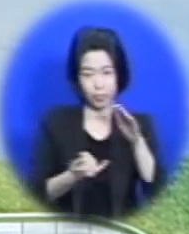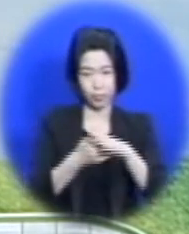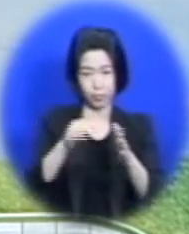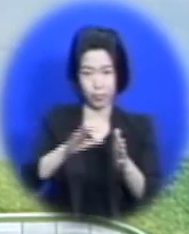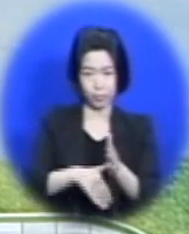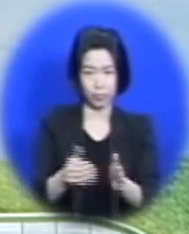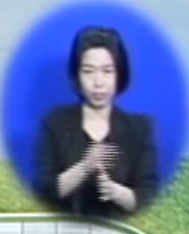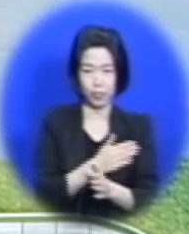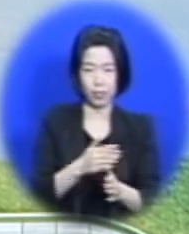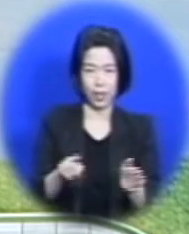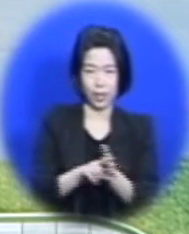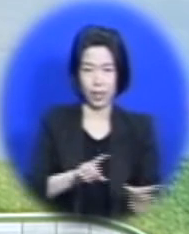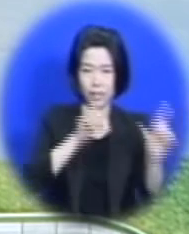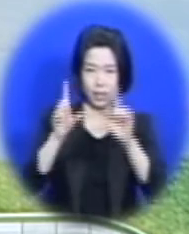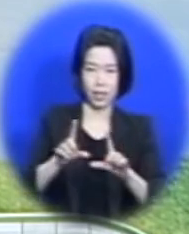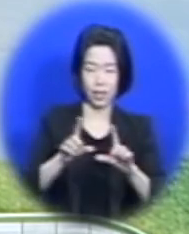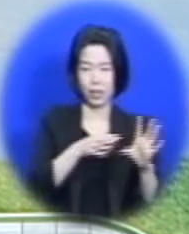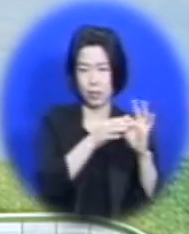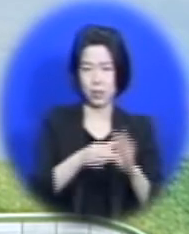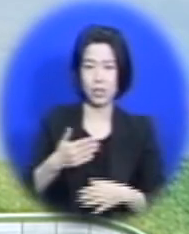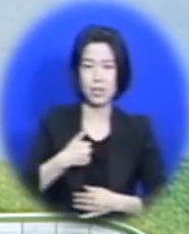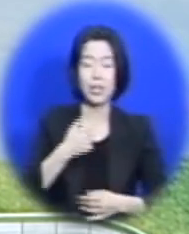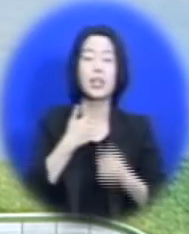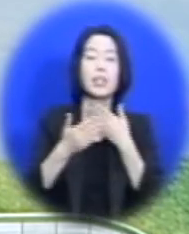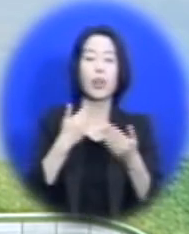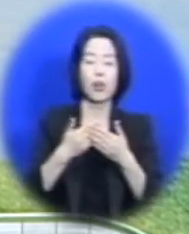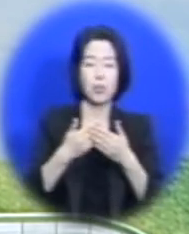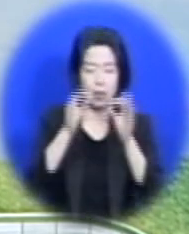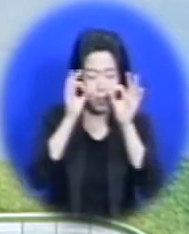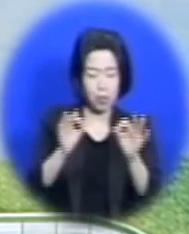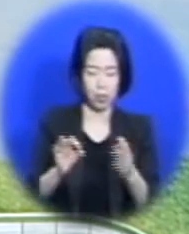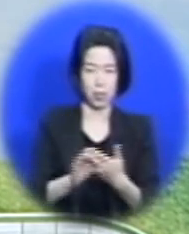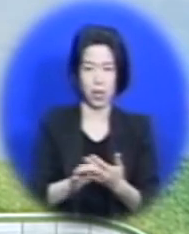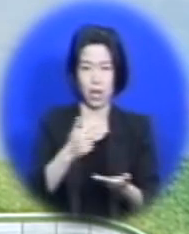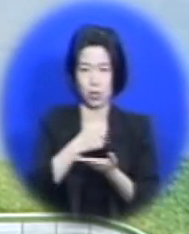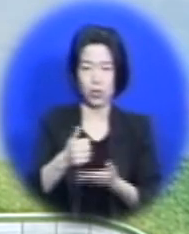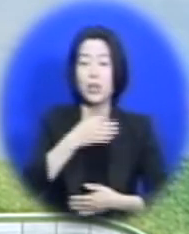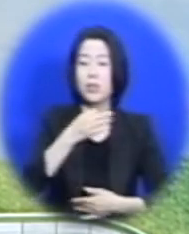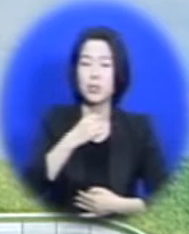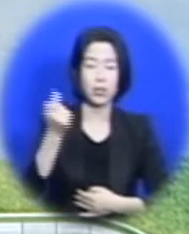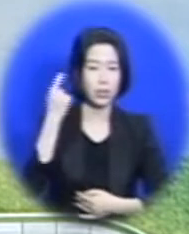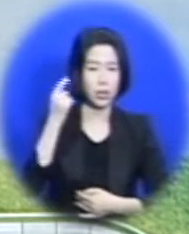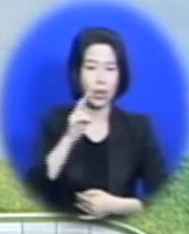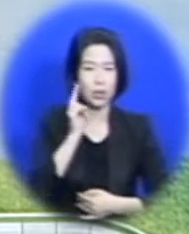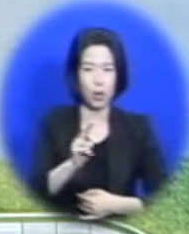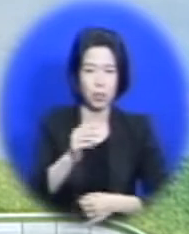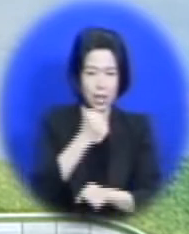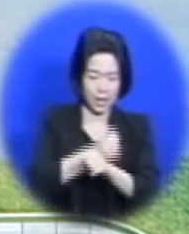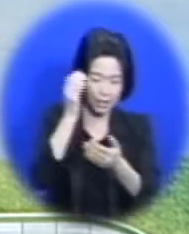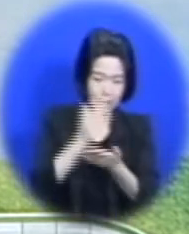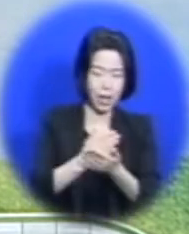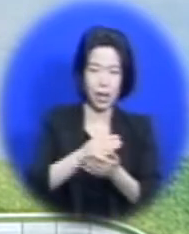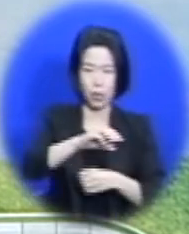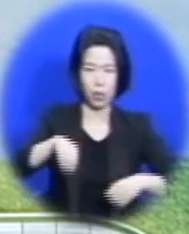때부터 신앙생활을 하면서 제 경험에도 비춰보면 주님의 음성 들으려고 너무 하지 말라고 오히려